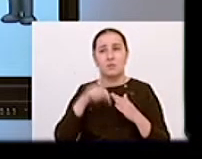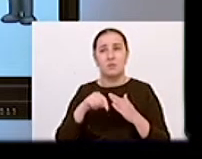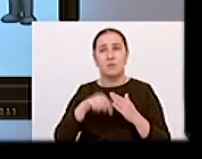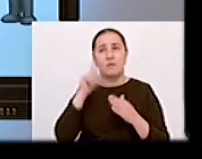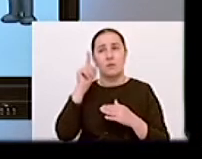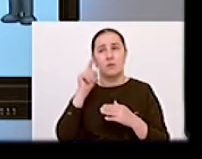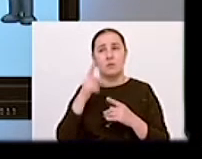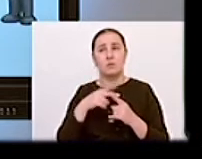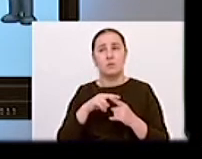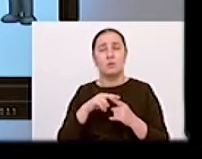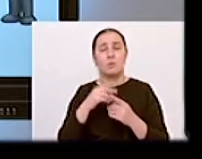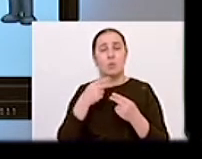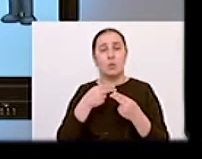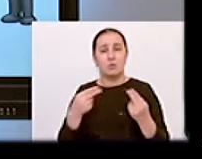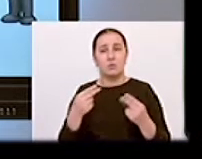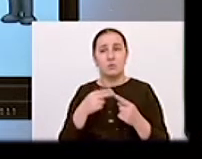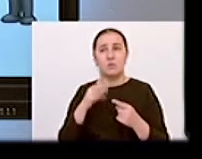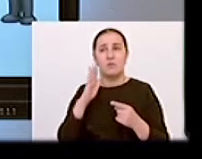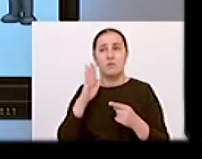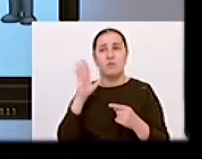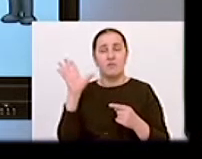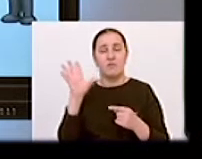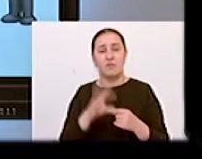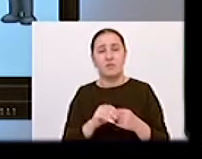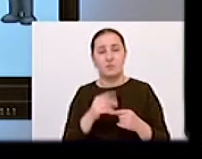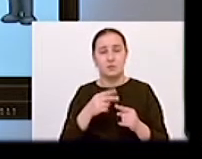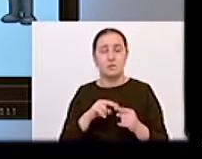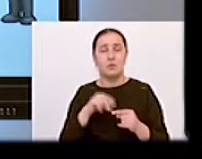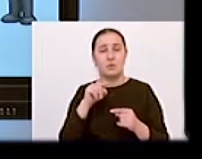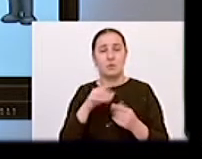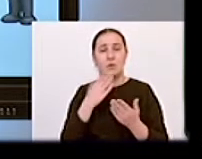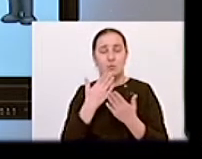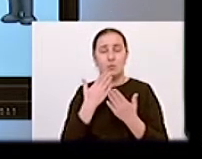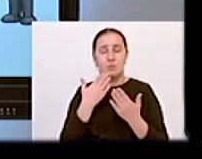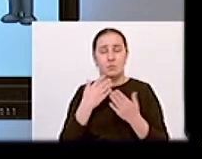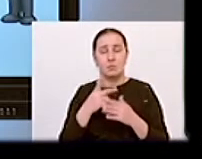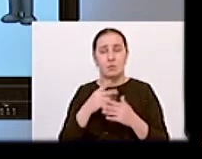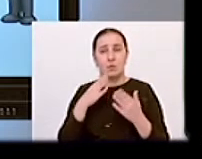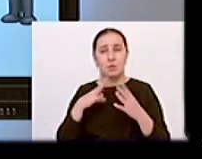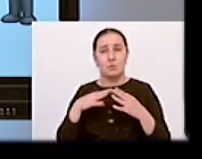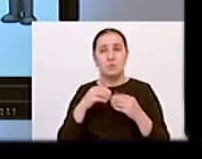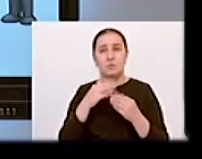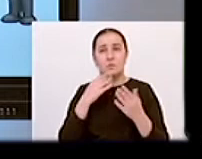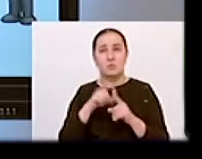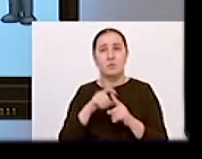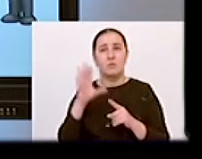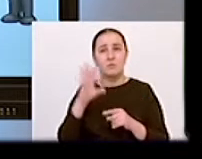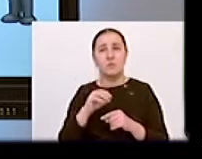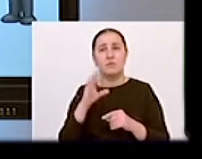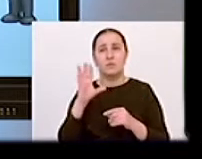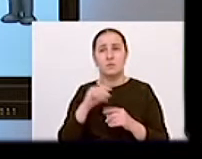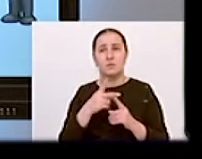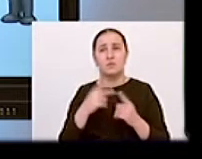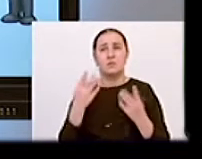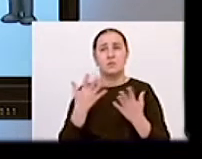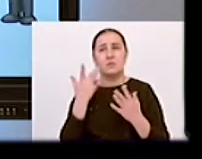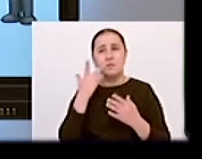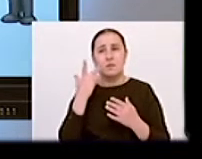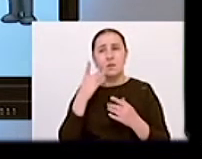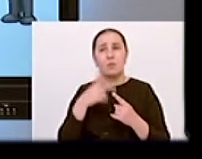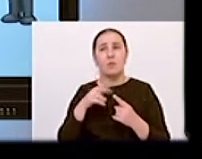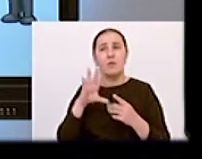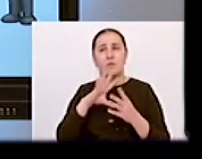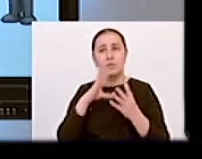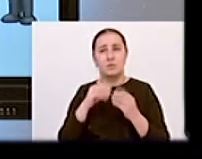вверху получается везде. Обобщающее слово. Все, все, всякие, всегда,